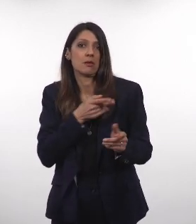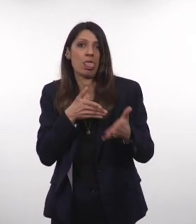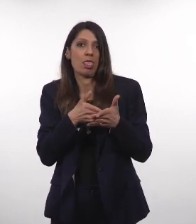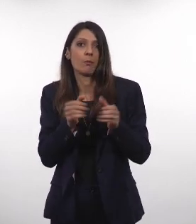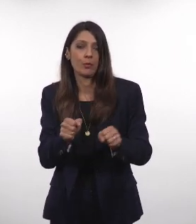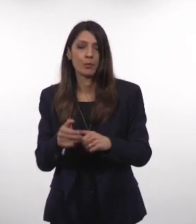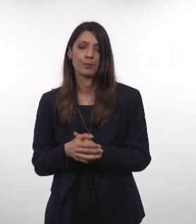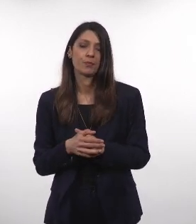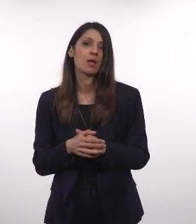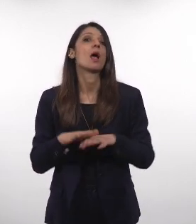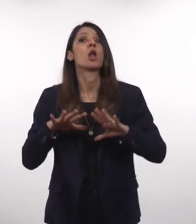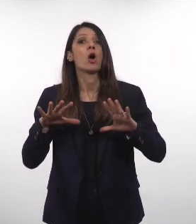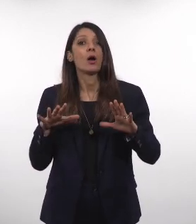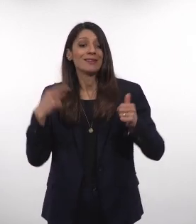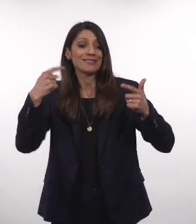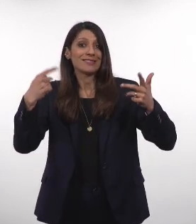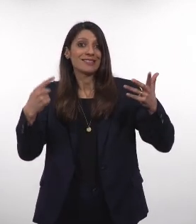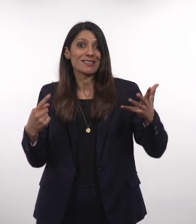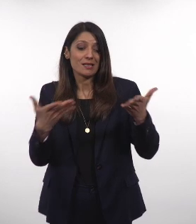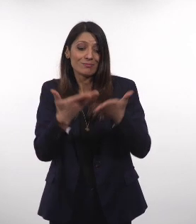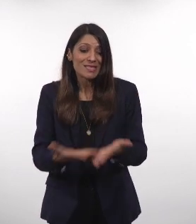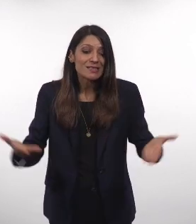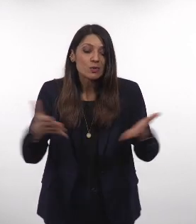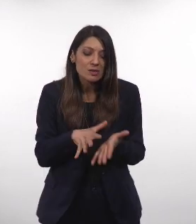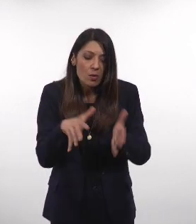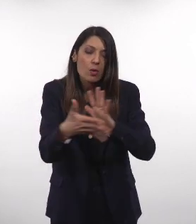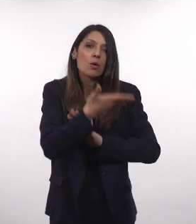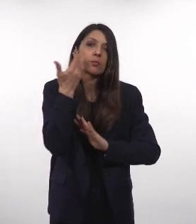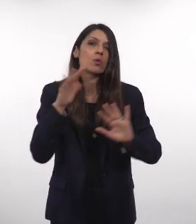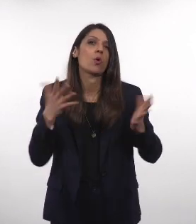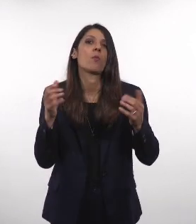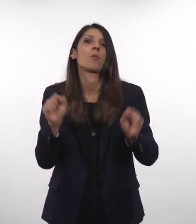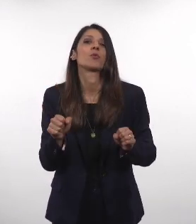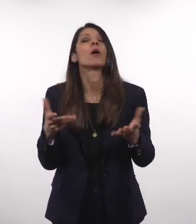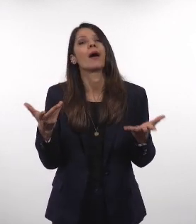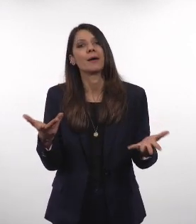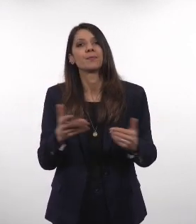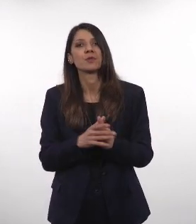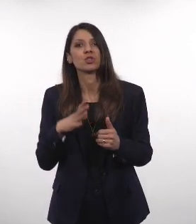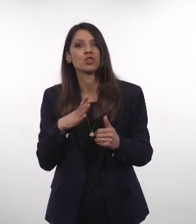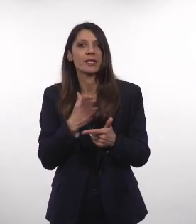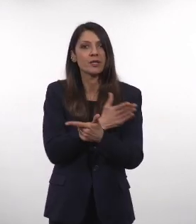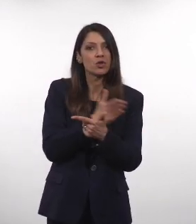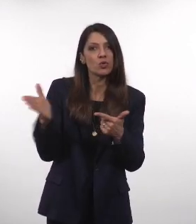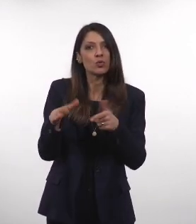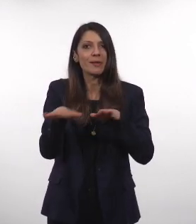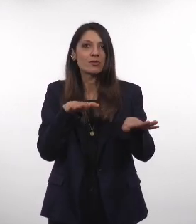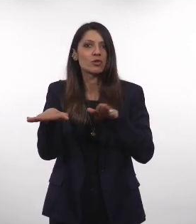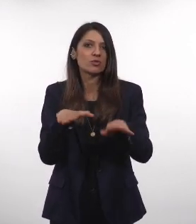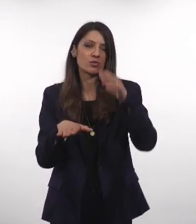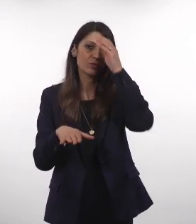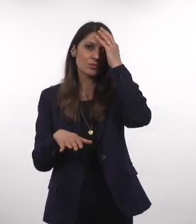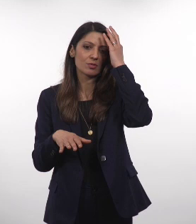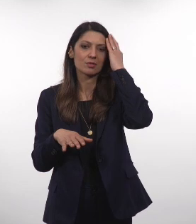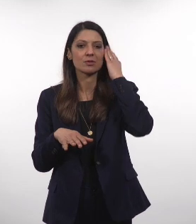Donc, comment faire pour essayer d'améliorer les choses? Et ben en fait, il va y avoir deux approches qu'on